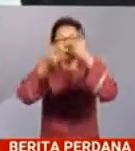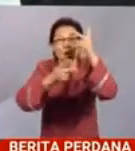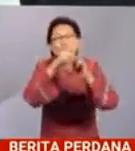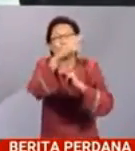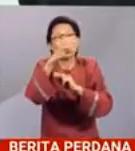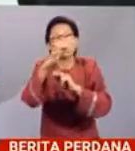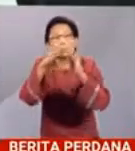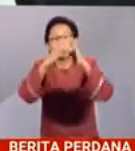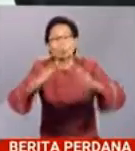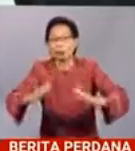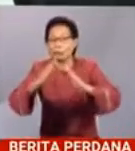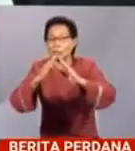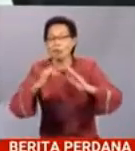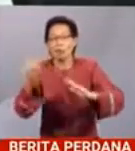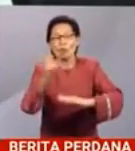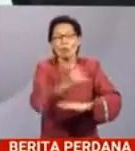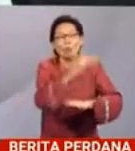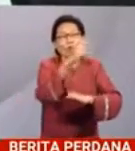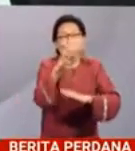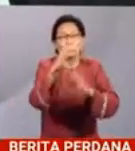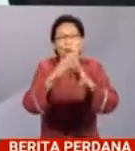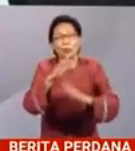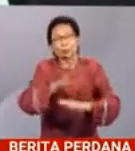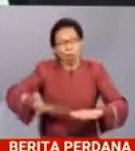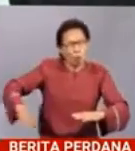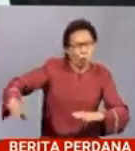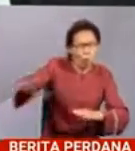rumah, di mana rata-ratanya